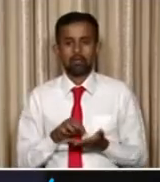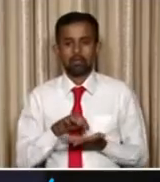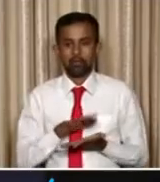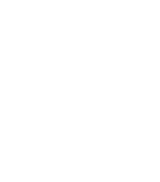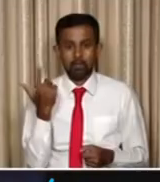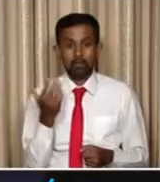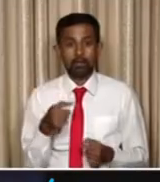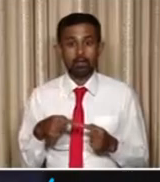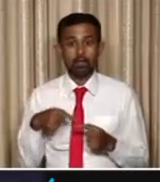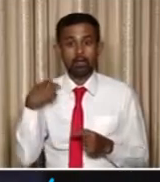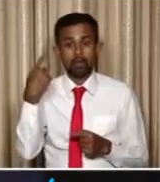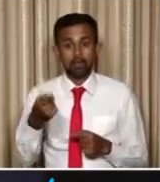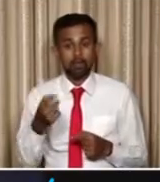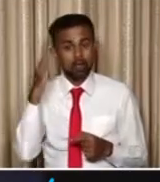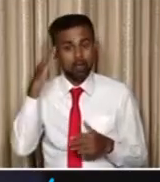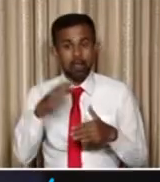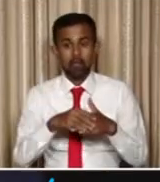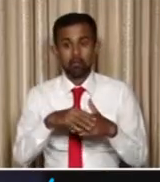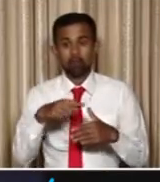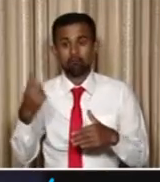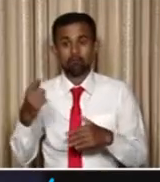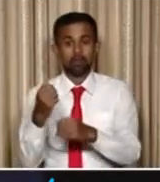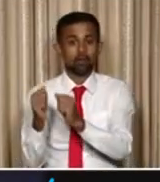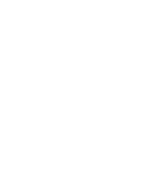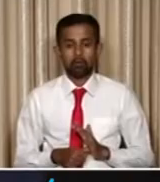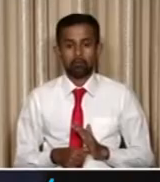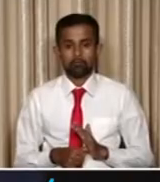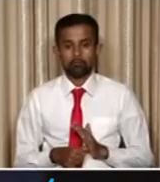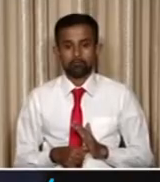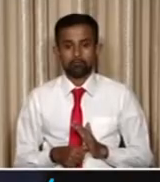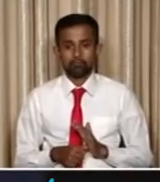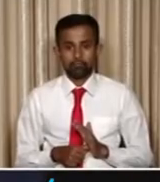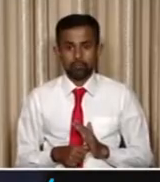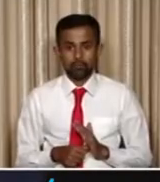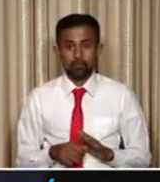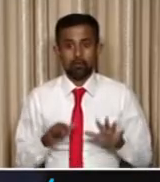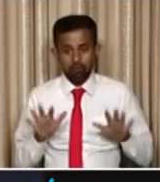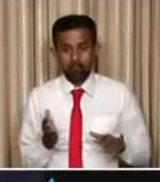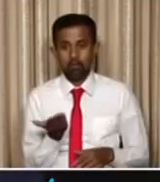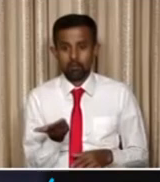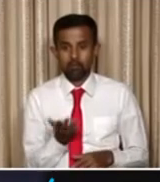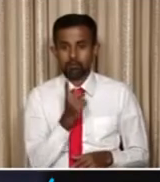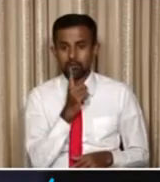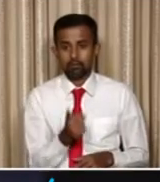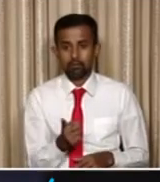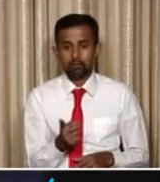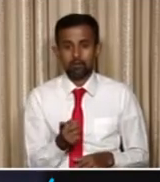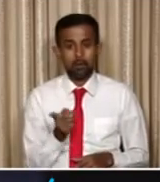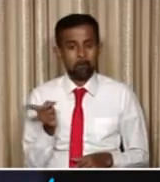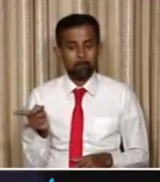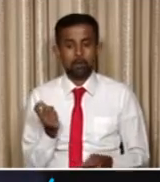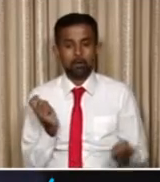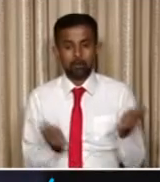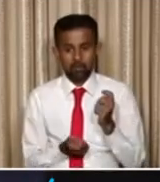කෝප් කමිටුවට හෙට එතුමාගේ බිරිඳ හරි තව කවුරු හරි ගෙනහලා වාඩි කරලා තව බලාගෙන ඉන්න ඕනේ. කරුණාකර මම අවසාන වශයෙන් ඉල්ලනවා ගරු කතානායකතුමනි මේ